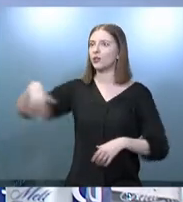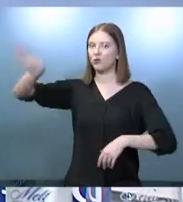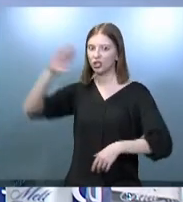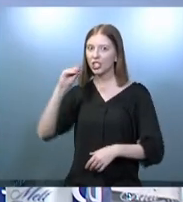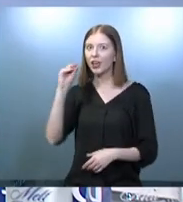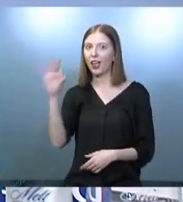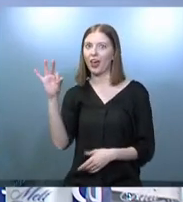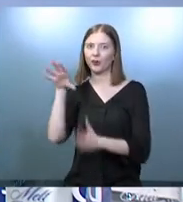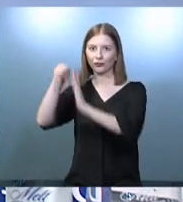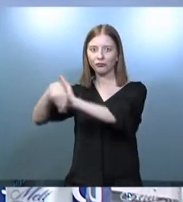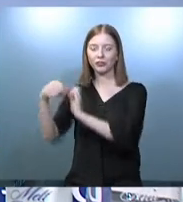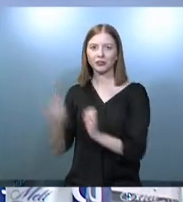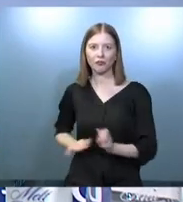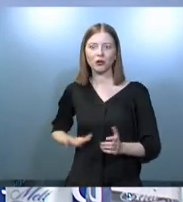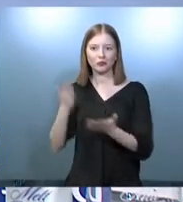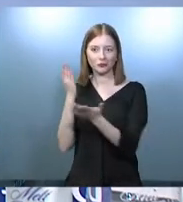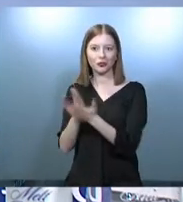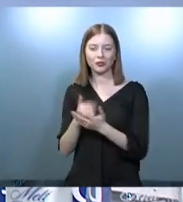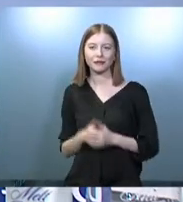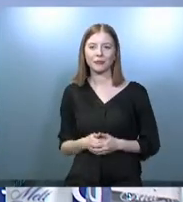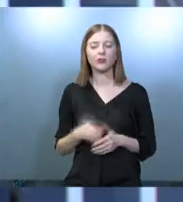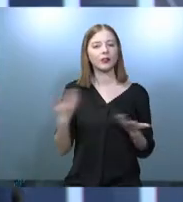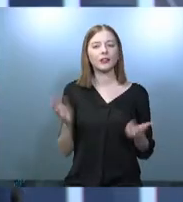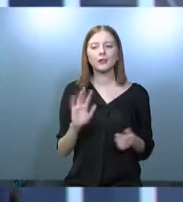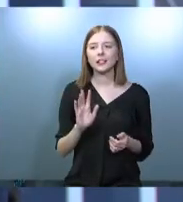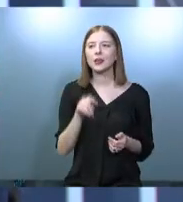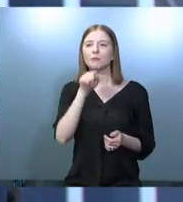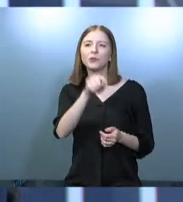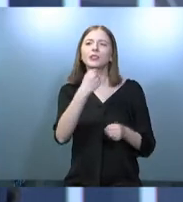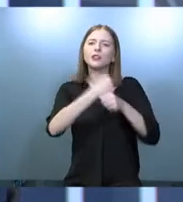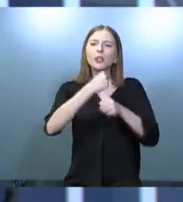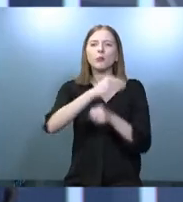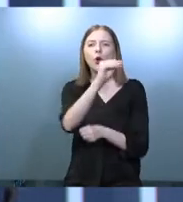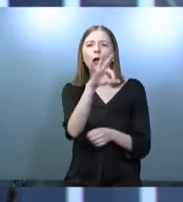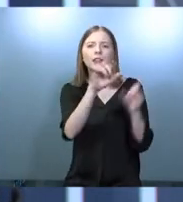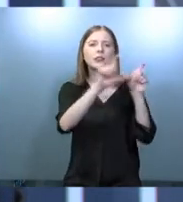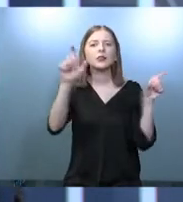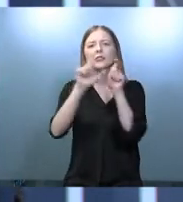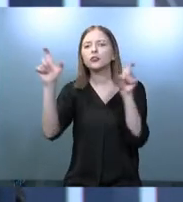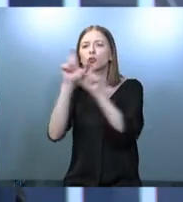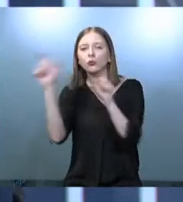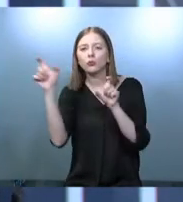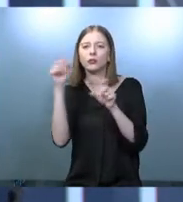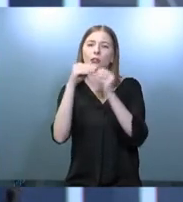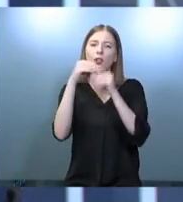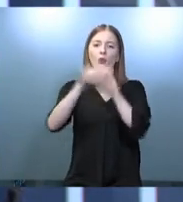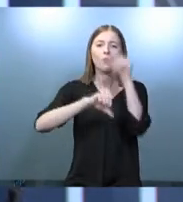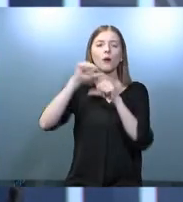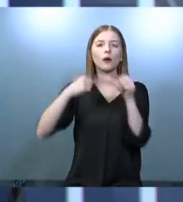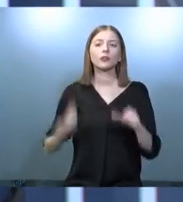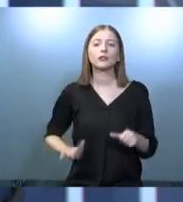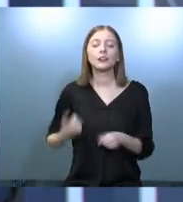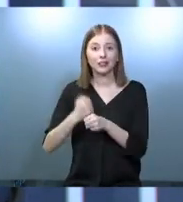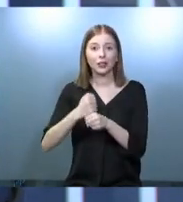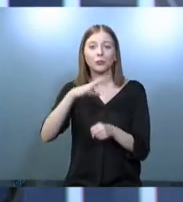kuris laikas. Briuselyje dirbo Europos Sąjungos institucijose. Ir iš tikrųjų, reiškia, toj vietoj